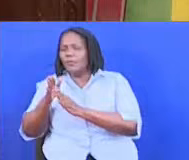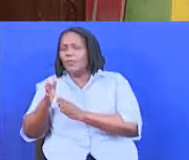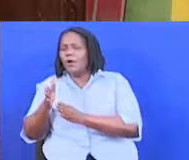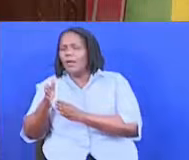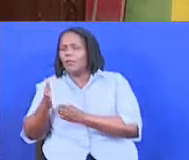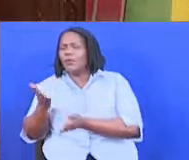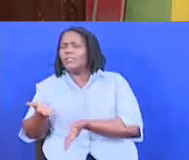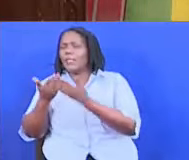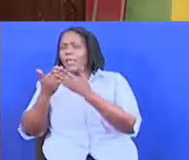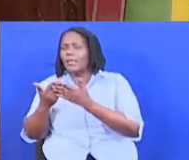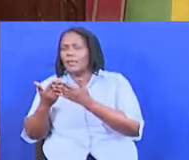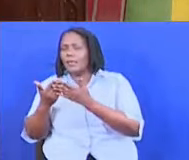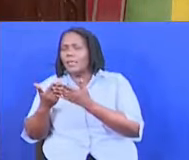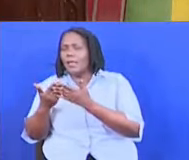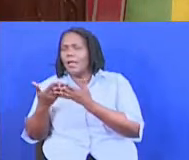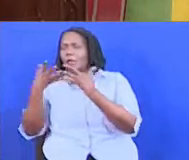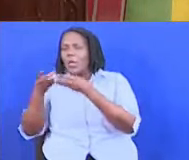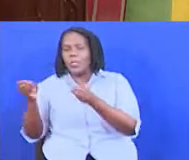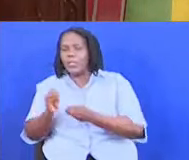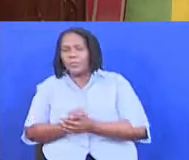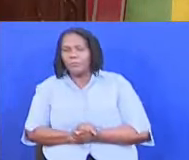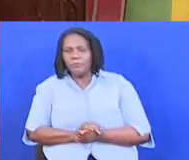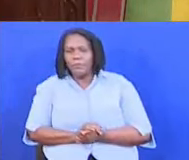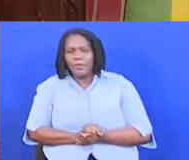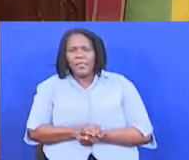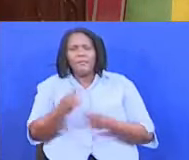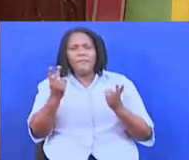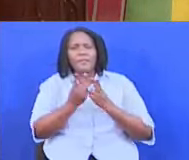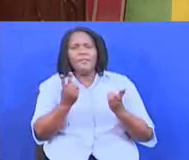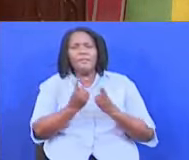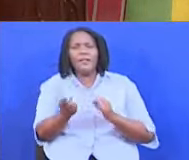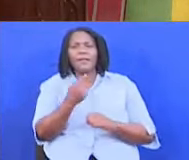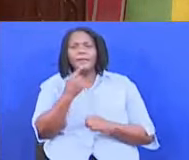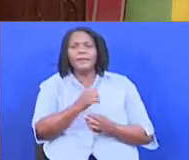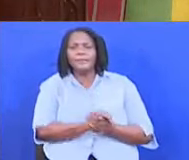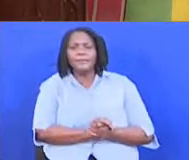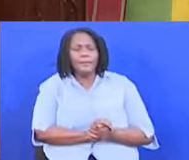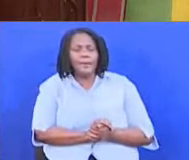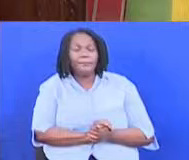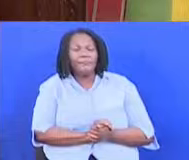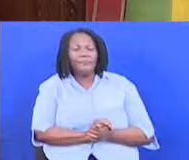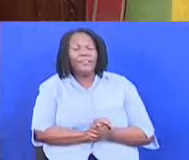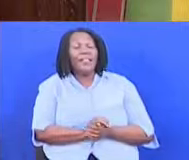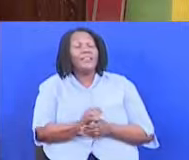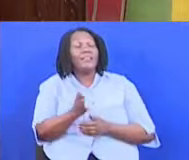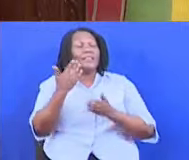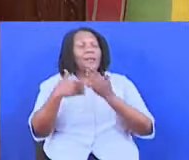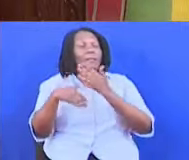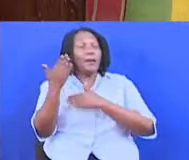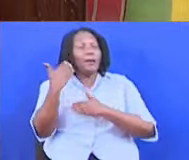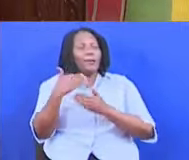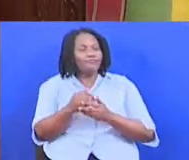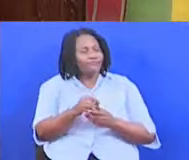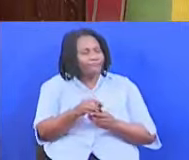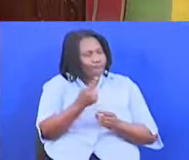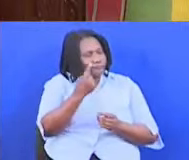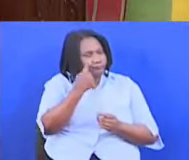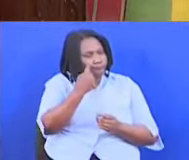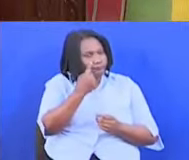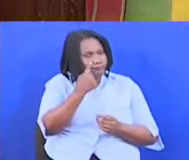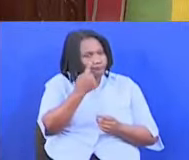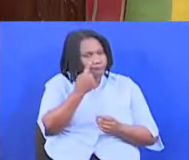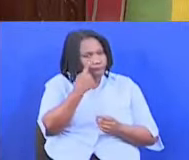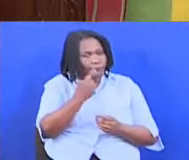nimkumbushe na nimwelezee. Tena alifika mbali zaidi akasema kwamba miaka ya zamani tulikuwa tunashuhudia baadhi